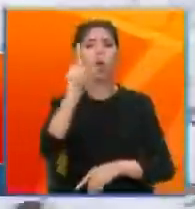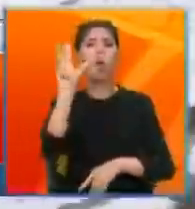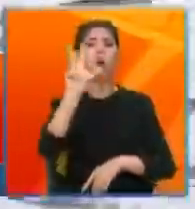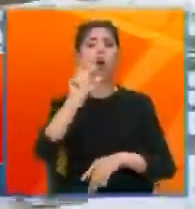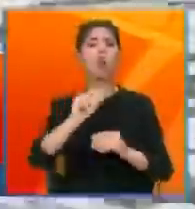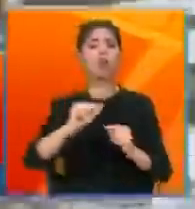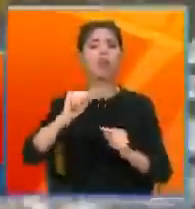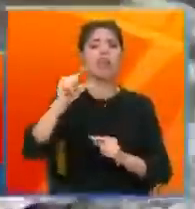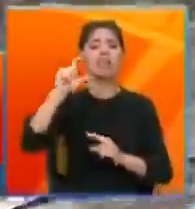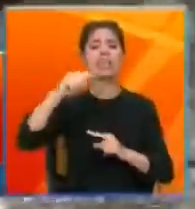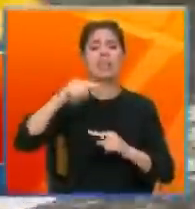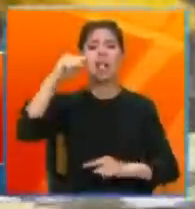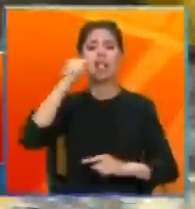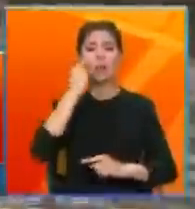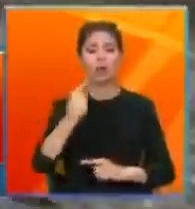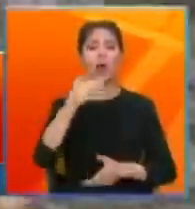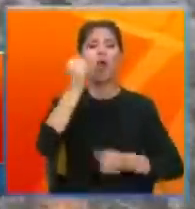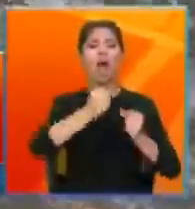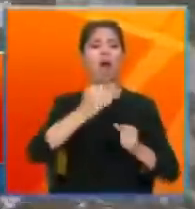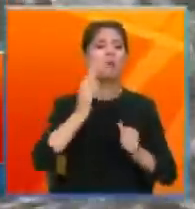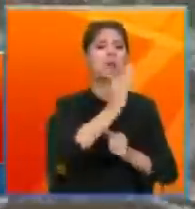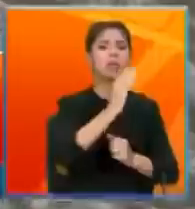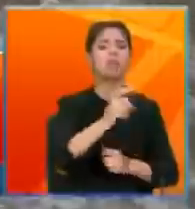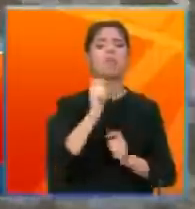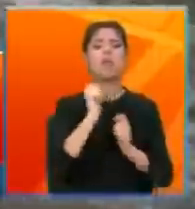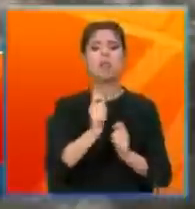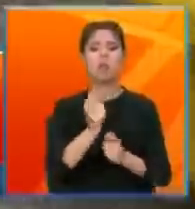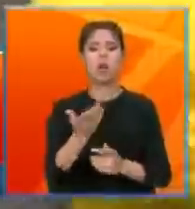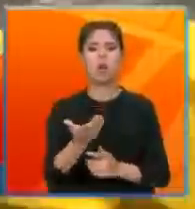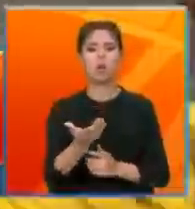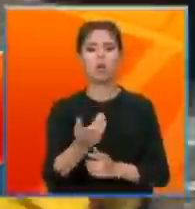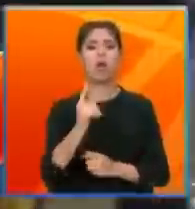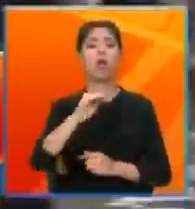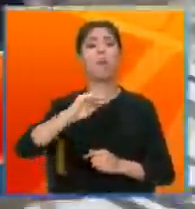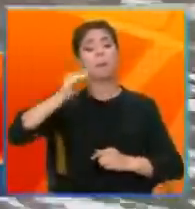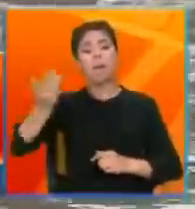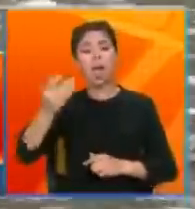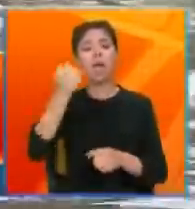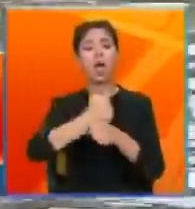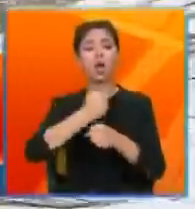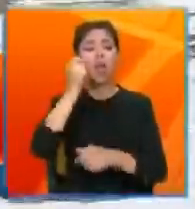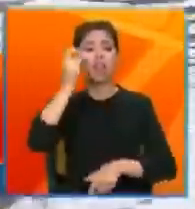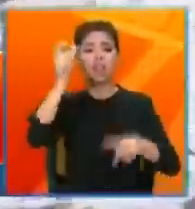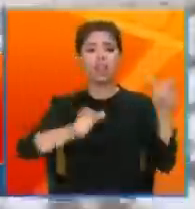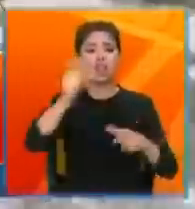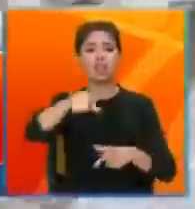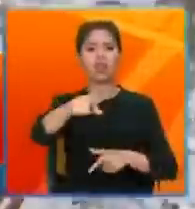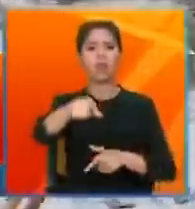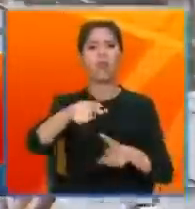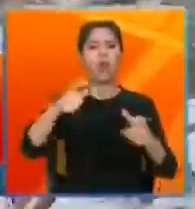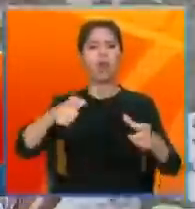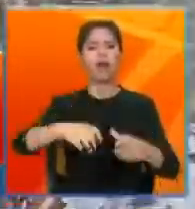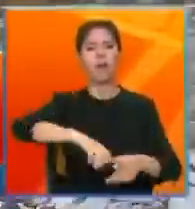30 santim derinliğinde araçlar geçmekte zorlanıyor. Bir yandan da görevliler rögar kapaklarını